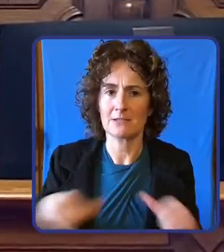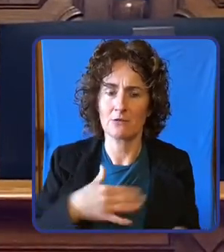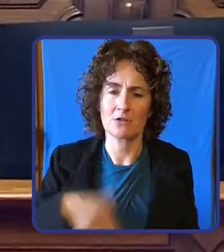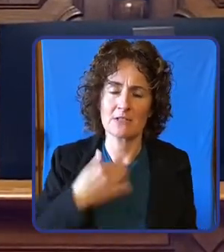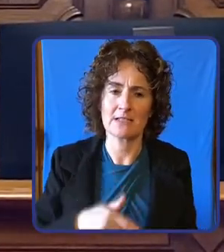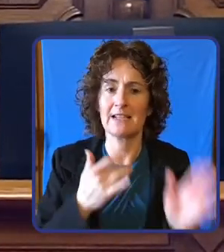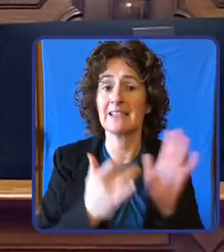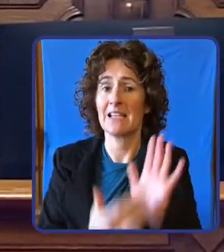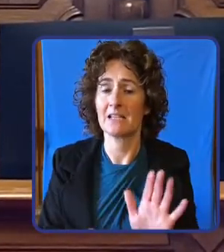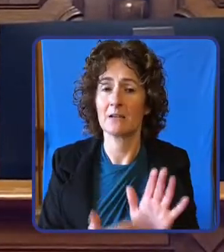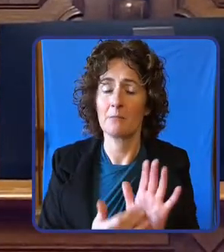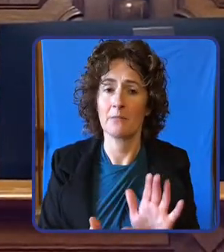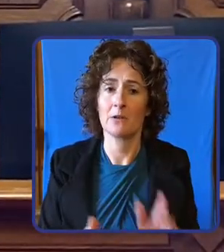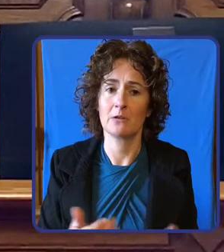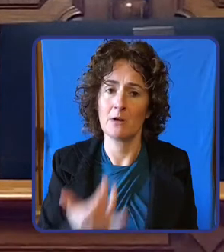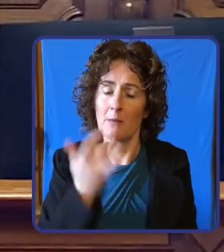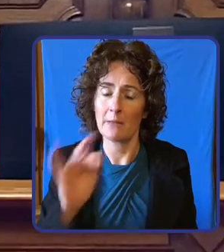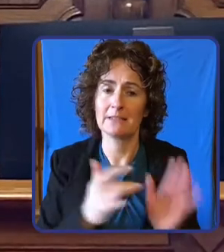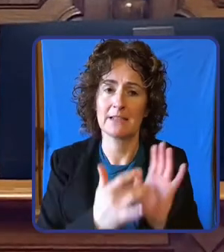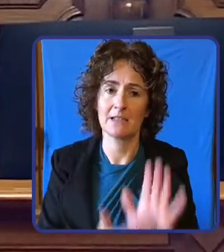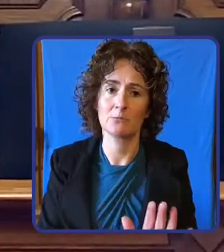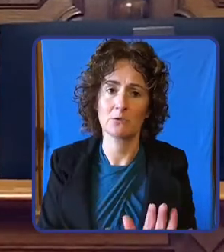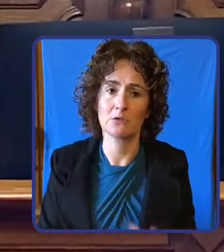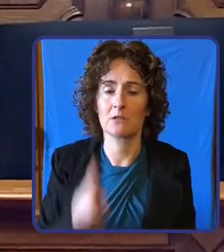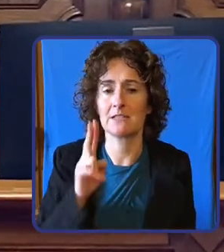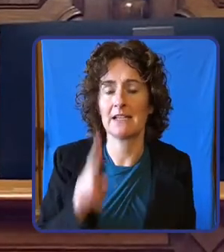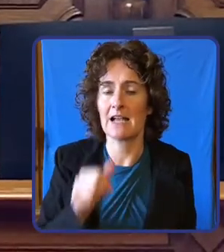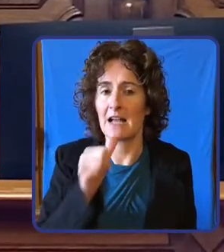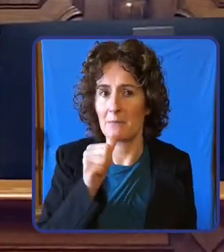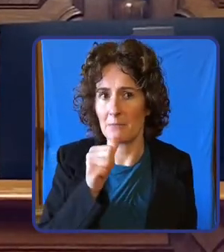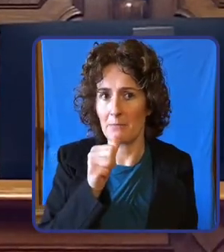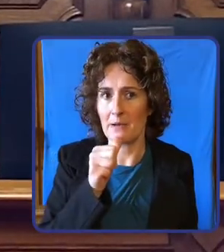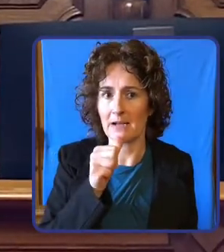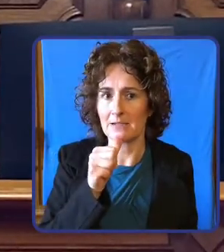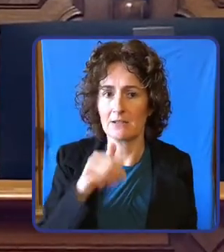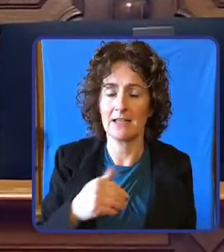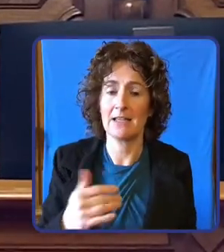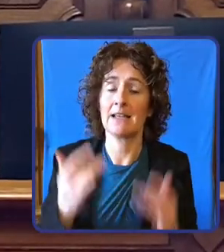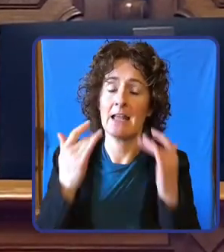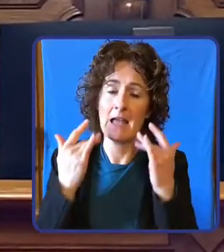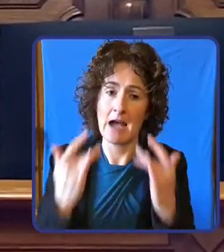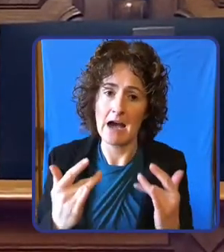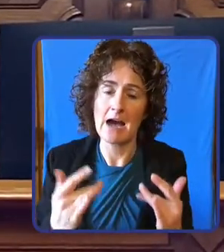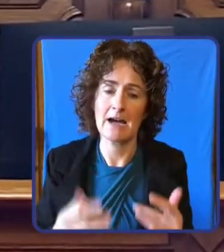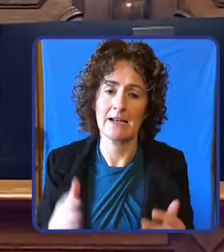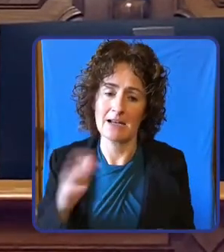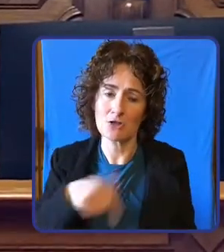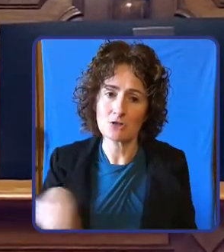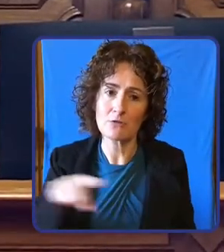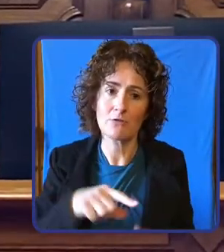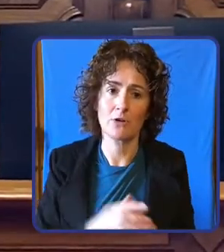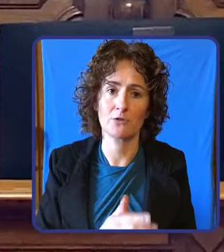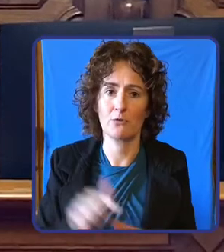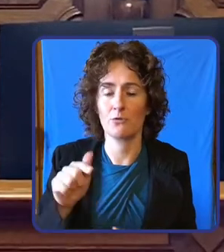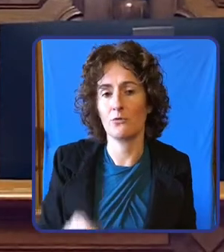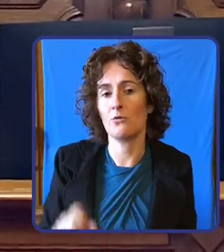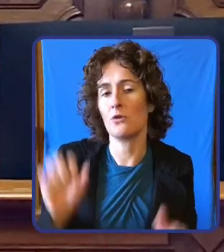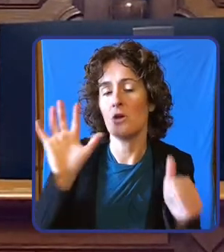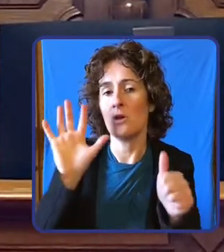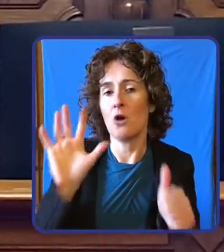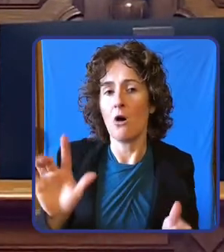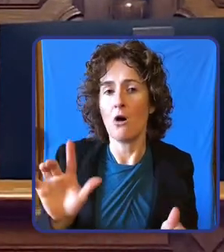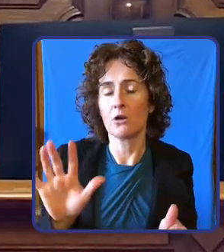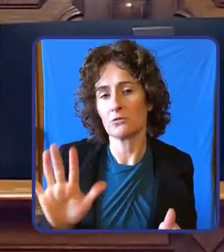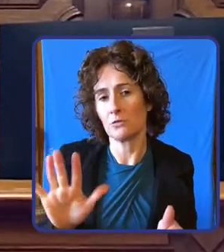Lázár rokonságától függetlenül, ő, amikor mi ruháztunk be a kamerákba, akkor hatodáron csinálta meg, ahhoz képest,